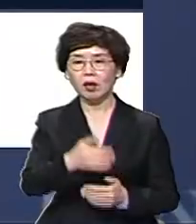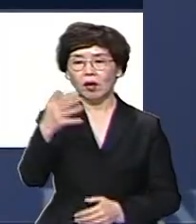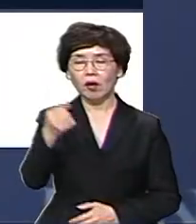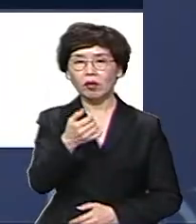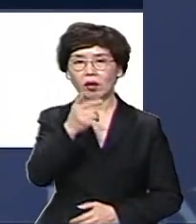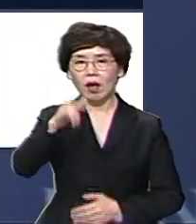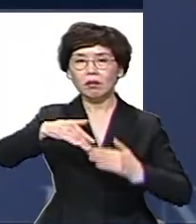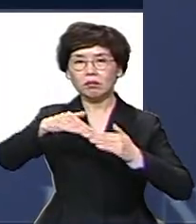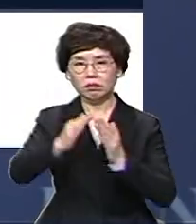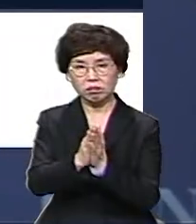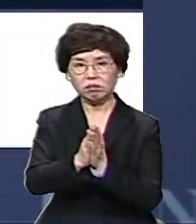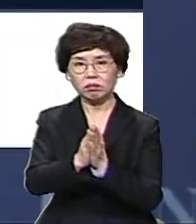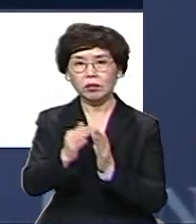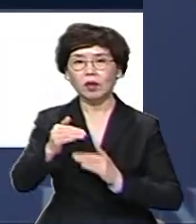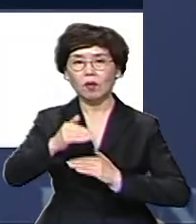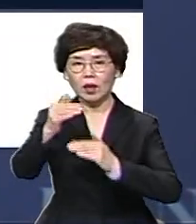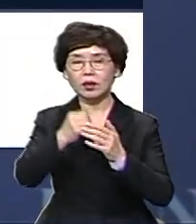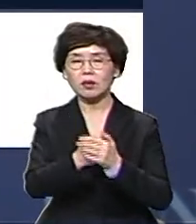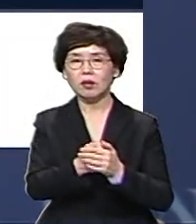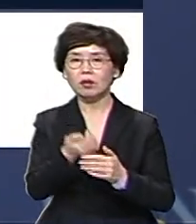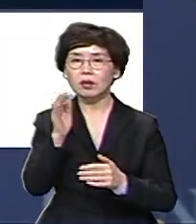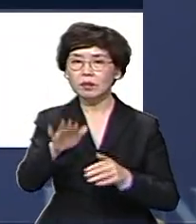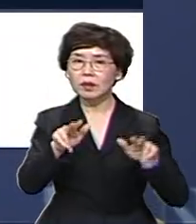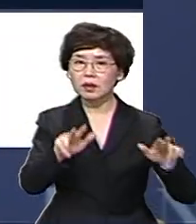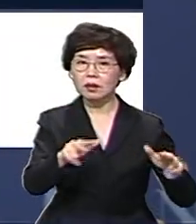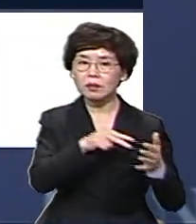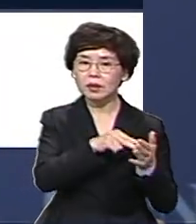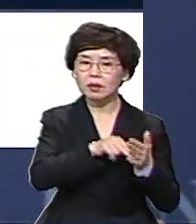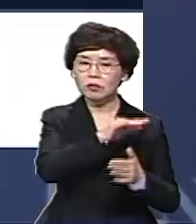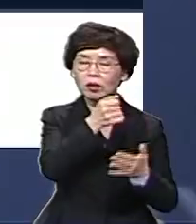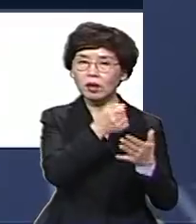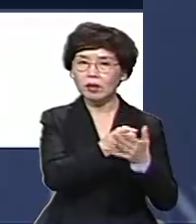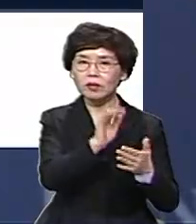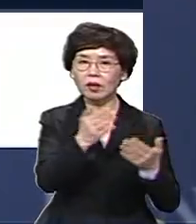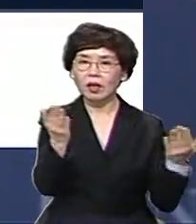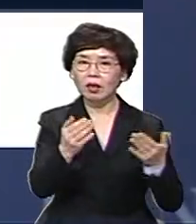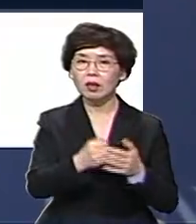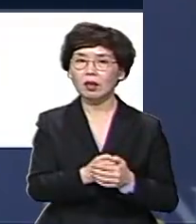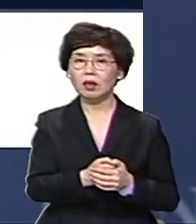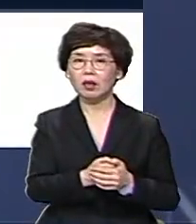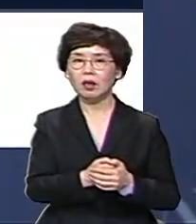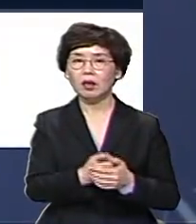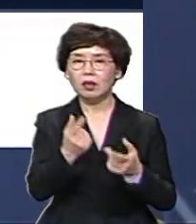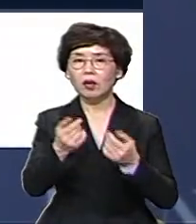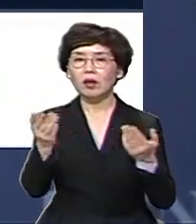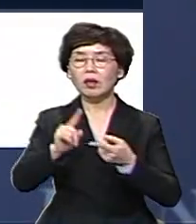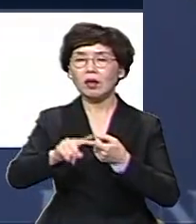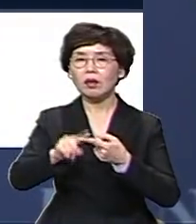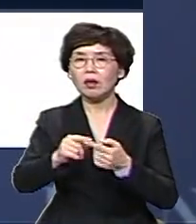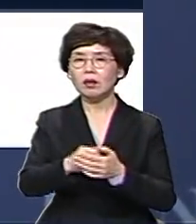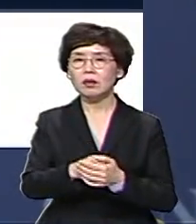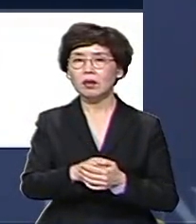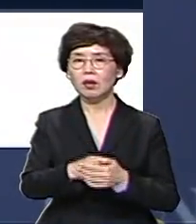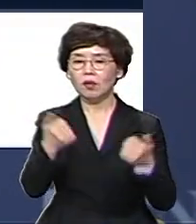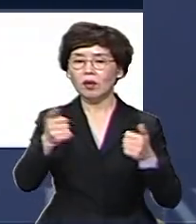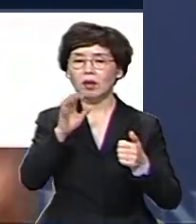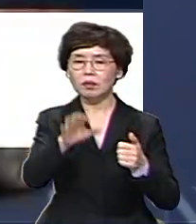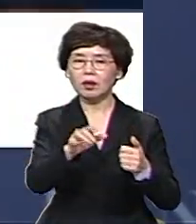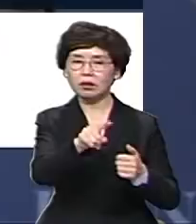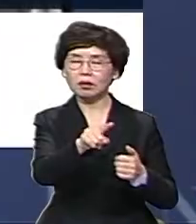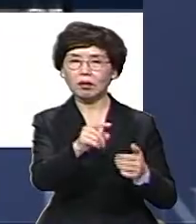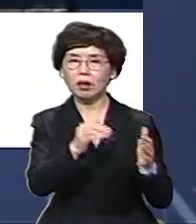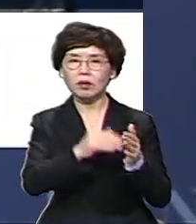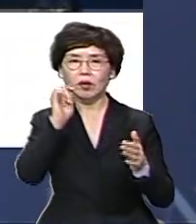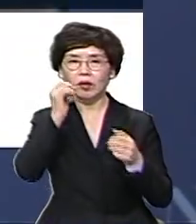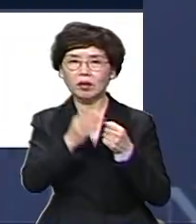필요한 것인데 궁극적으로 우리가 원하는 비핵화에 가능할 것입니다. 그렇지만 지금 현재로서 우리가 결정해야 되는 것은 이런